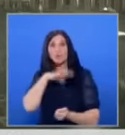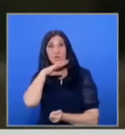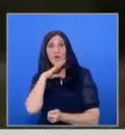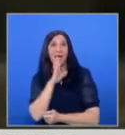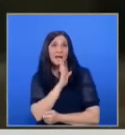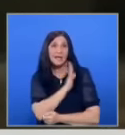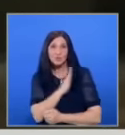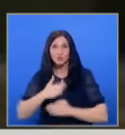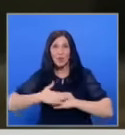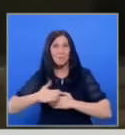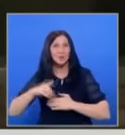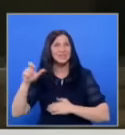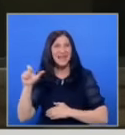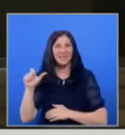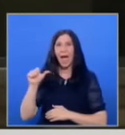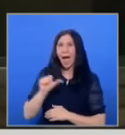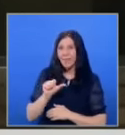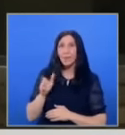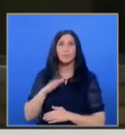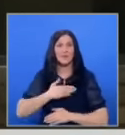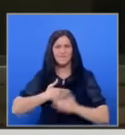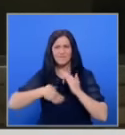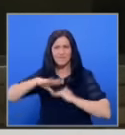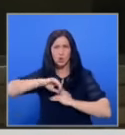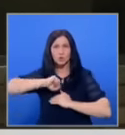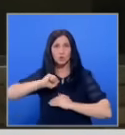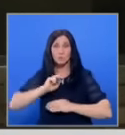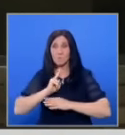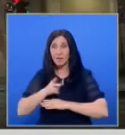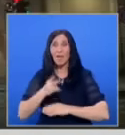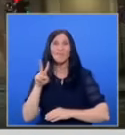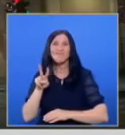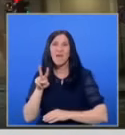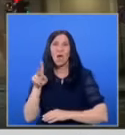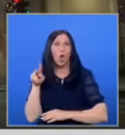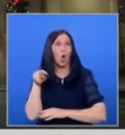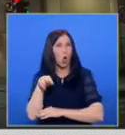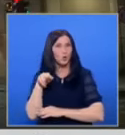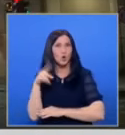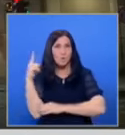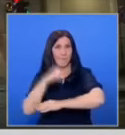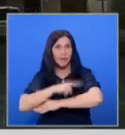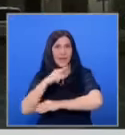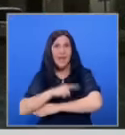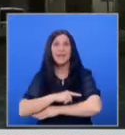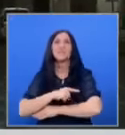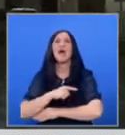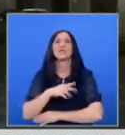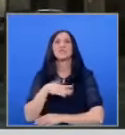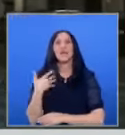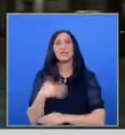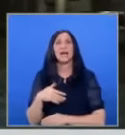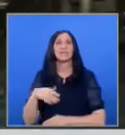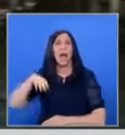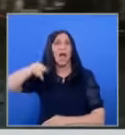порта Сантана и след това с висока скорост е преминал през двете контролни бариери на папската швейцарска гвардия и жандармерийския